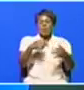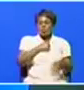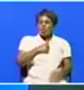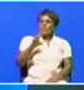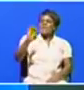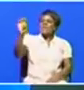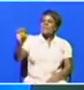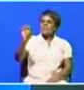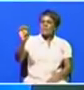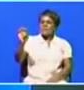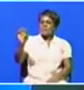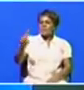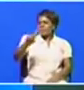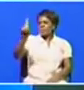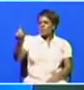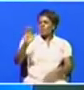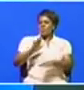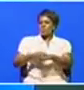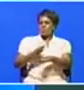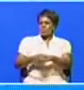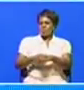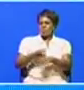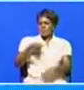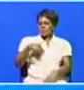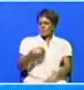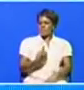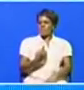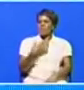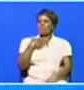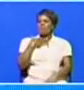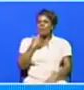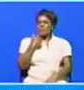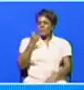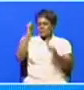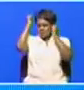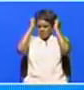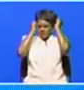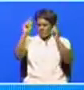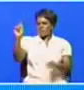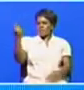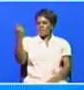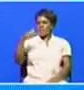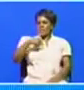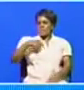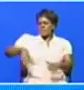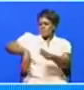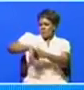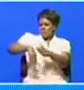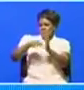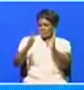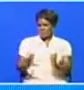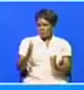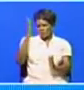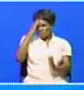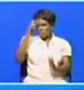nao? Hiyo ni swali mzuri sana kwa sababu ilikuwa niingie jeshi ya Kenya kwa sababu nilikuwa mchezaji wa mpira. Nayo vile